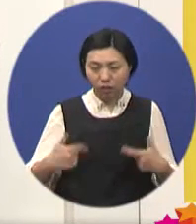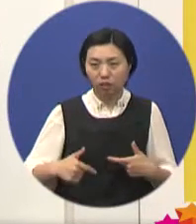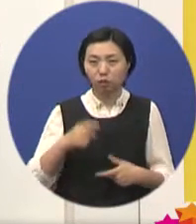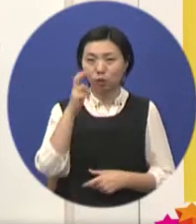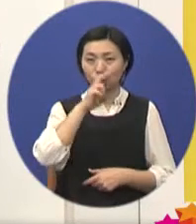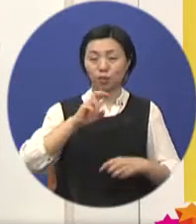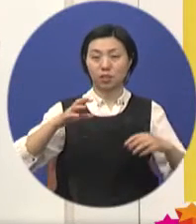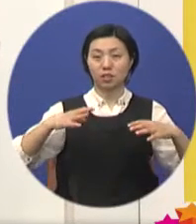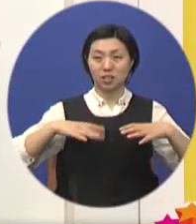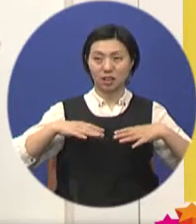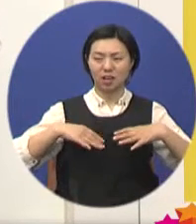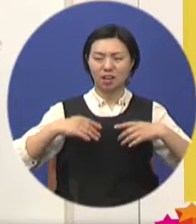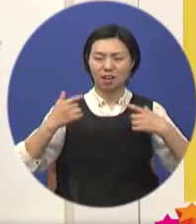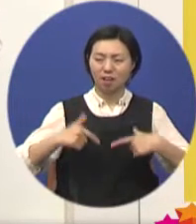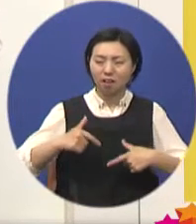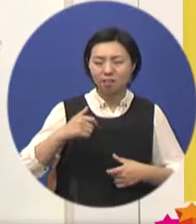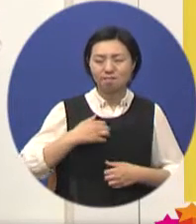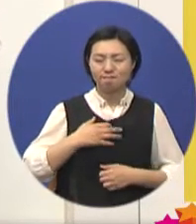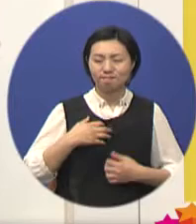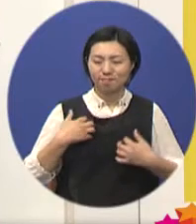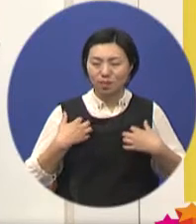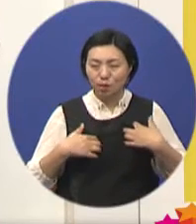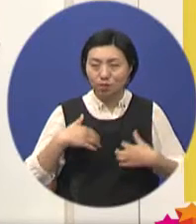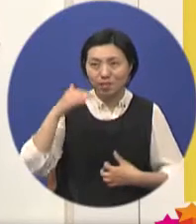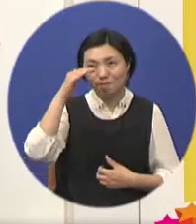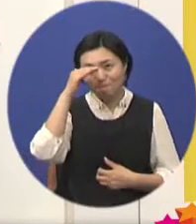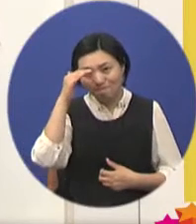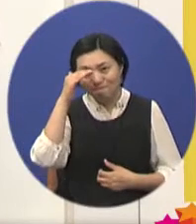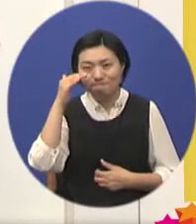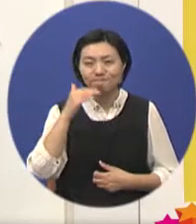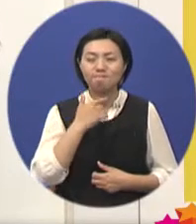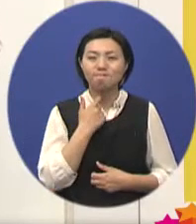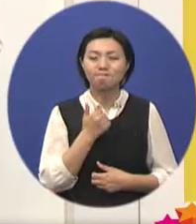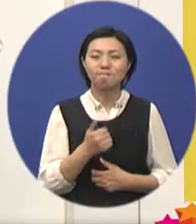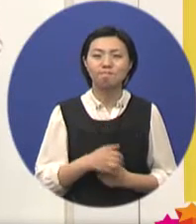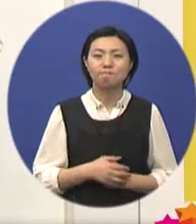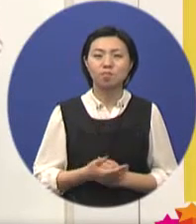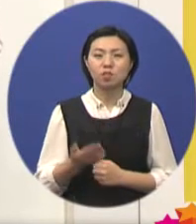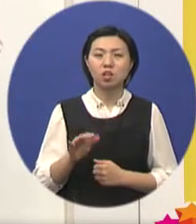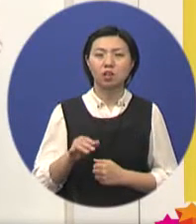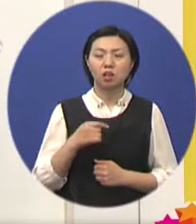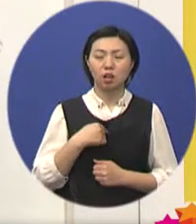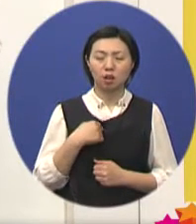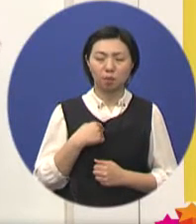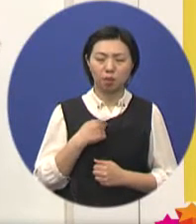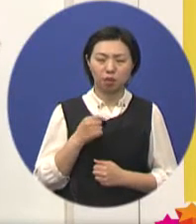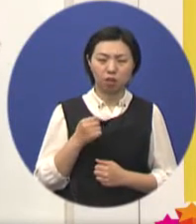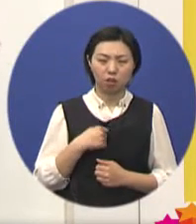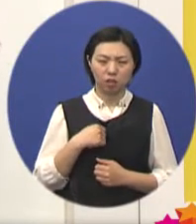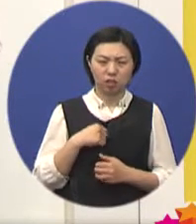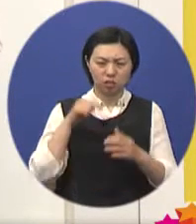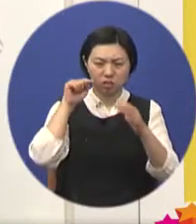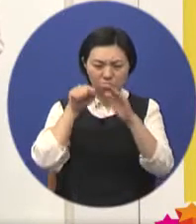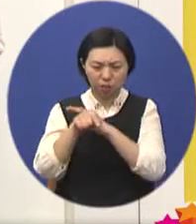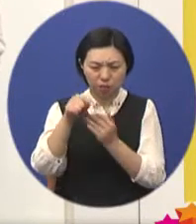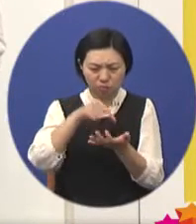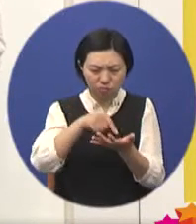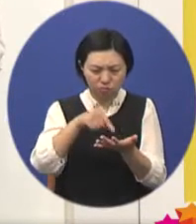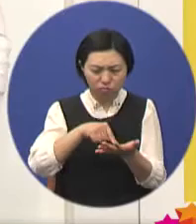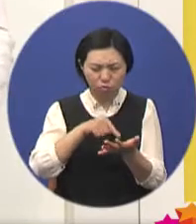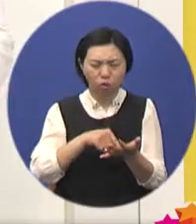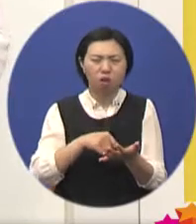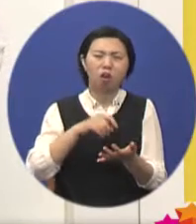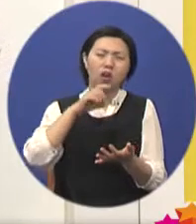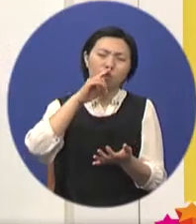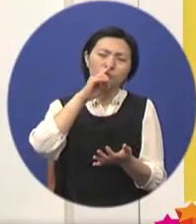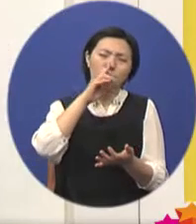저 애청자예요. 네. 그런데도 제가 이거를 한번 눌러보면 네. 이러면 안 돼요.